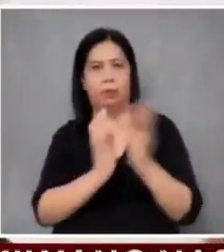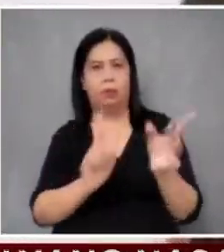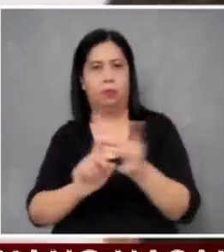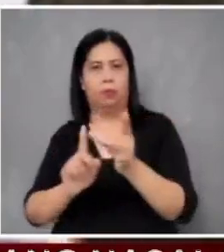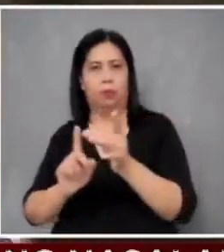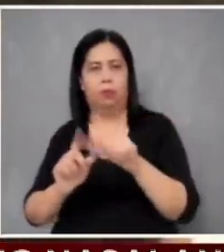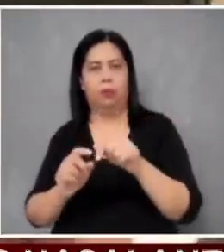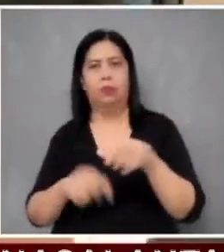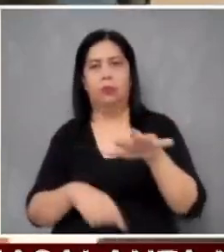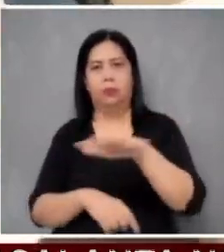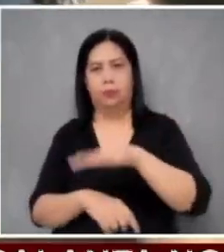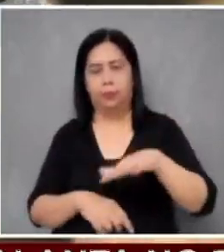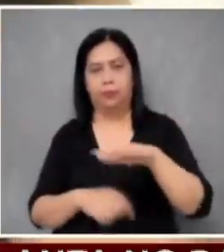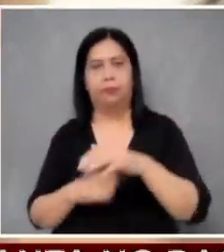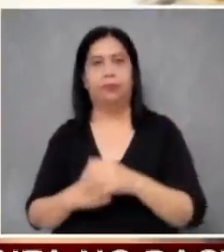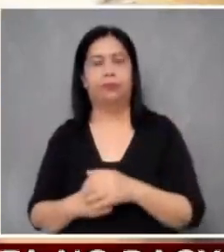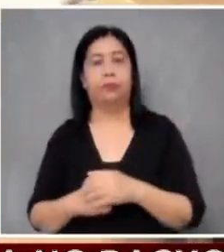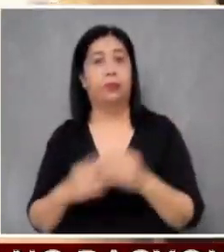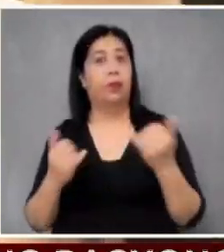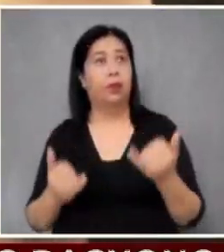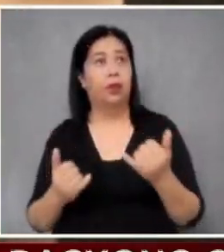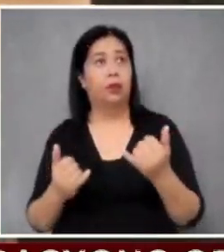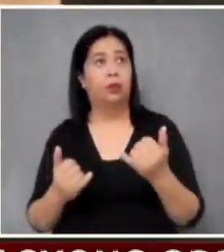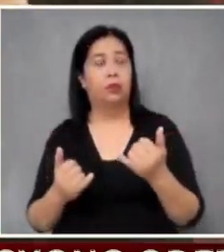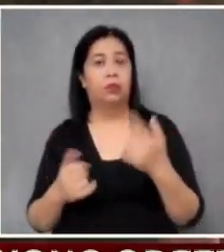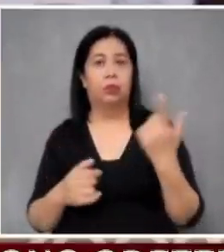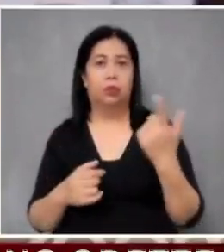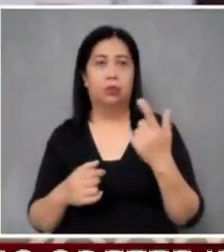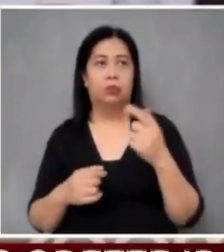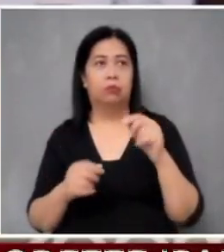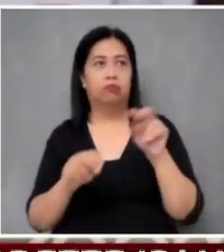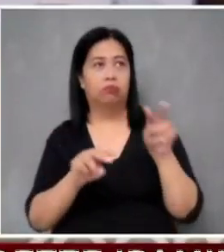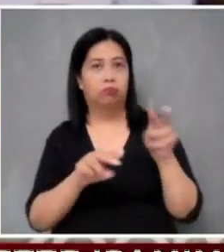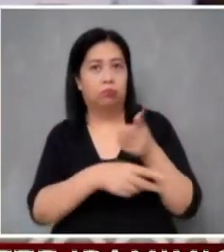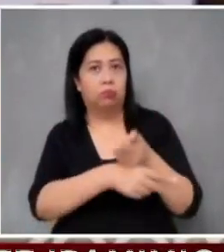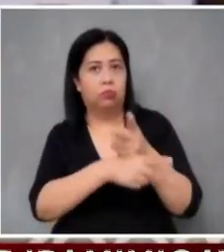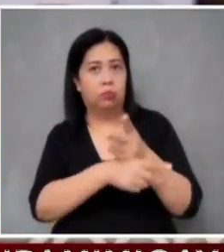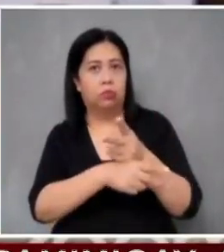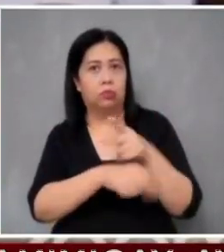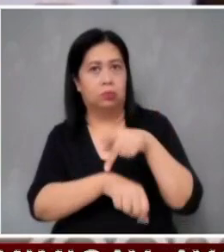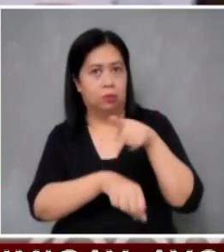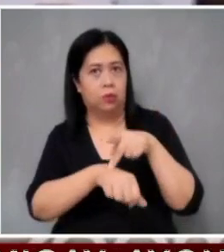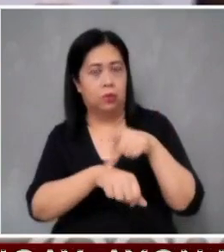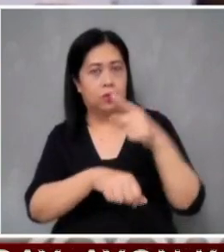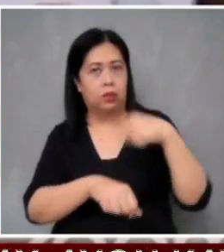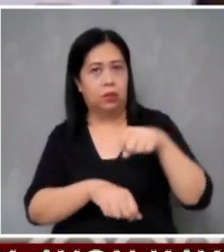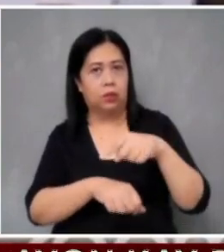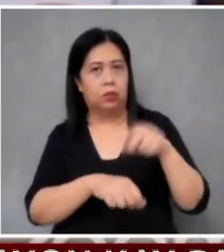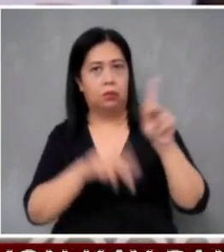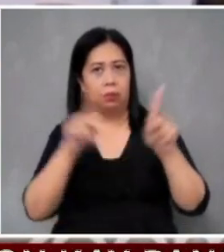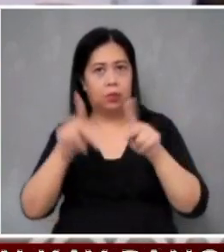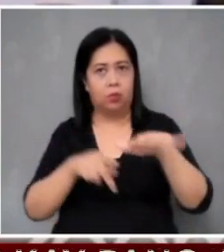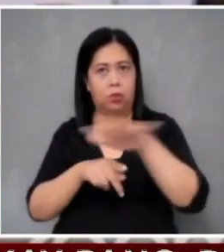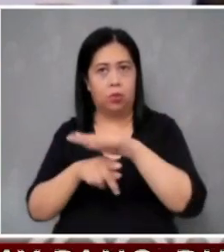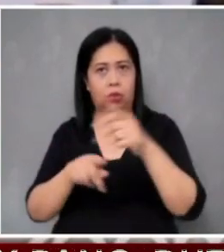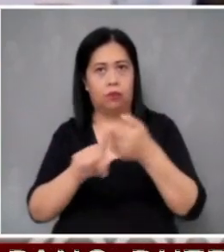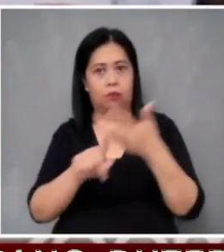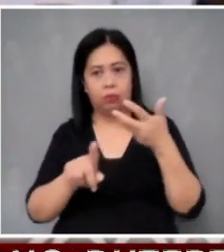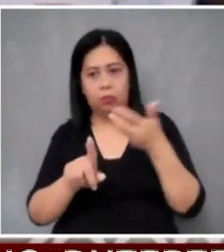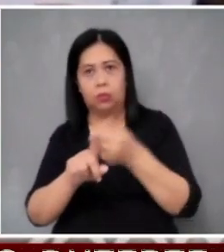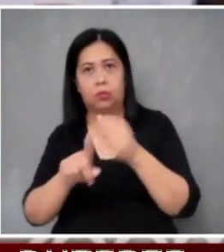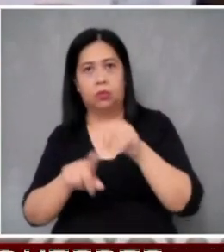komunidad. Sa ngayon, because we are guarding our country and our population, no, from the effects of this new